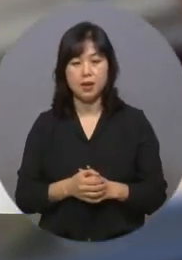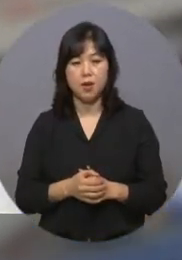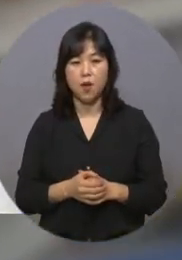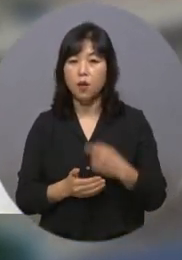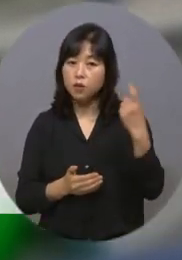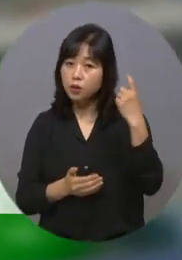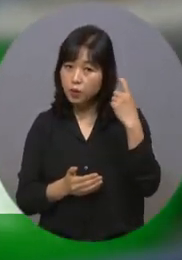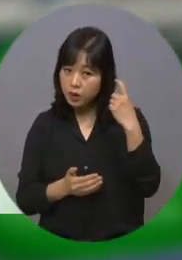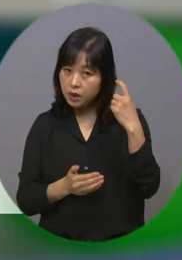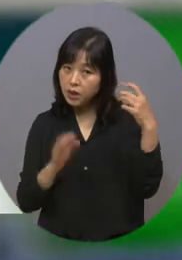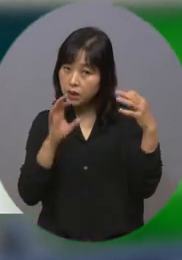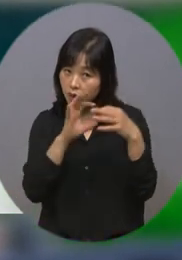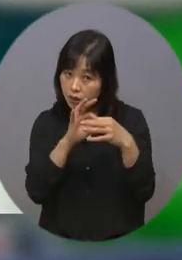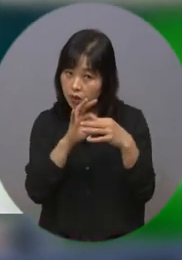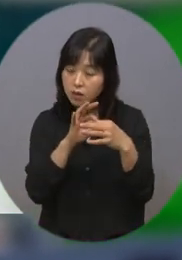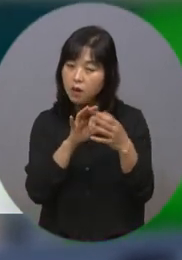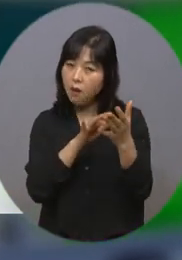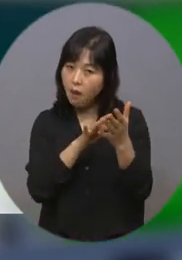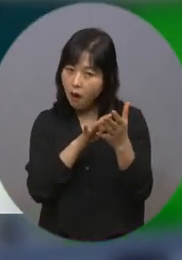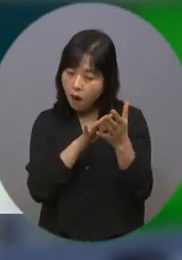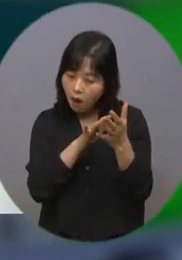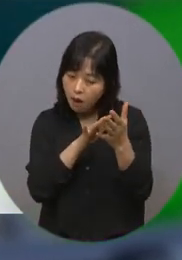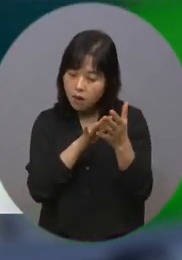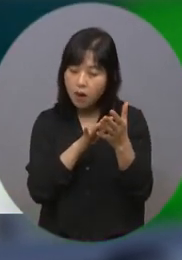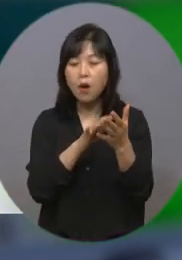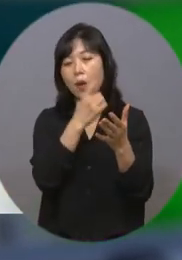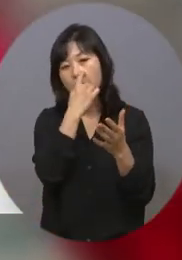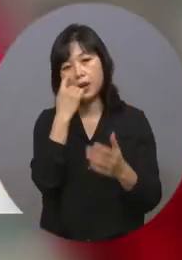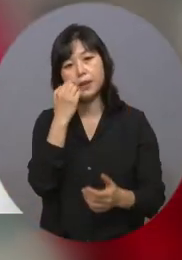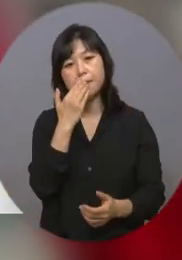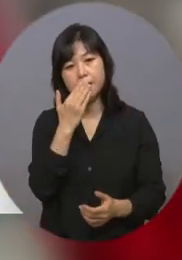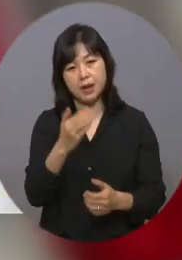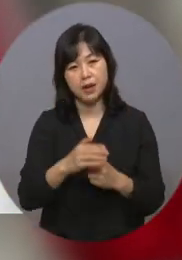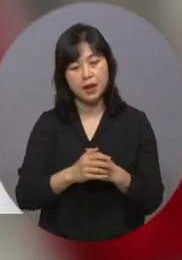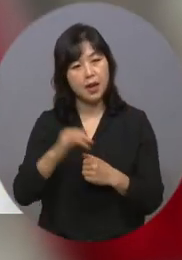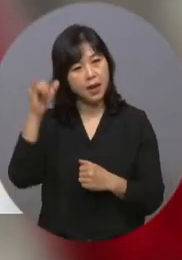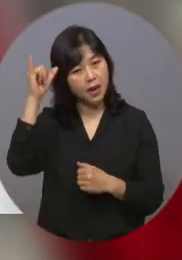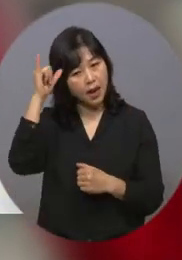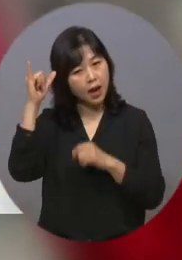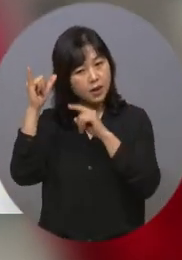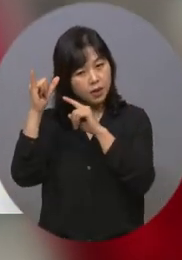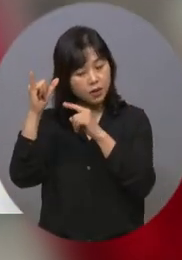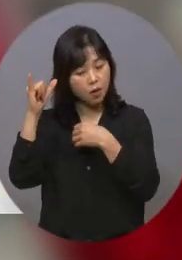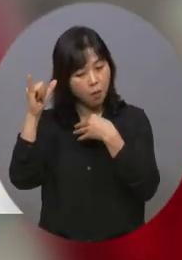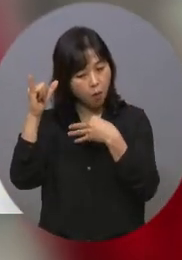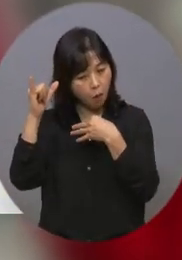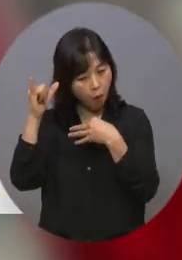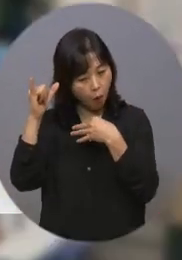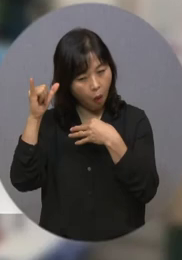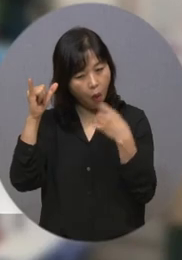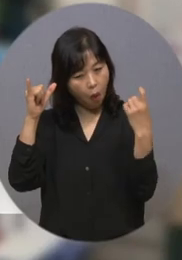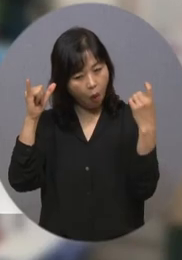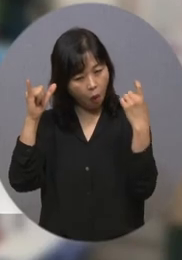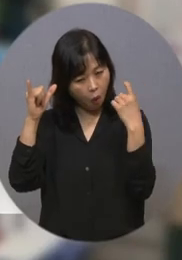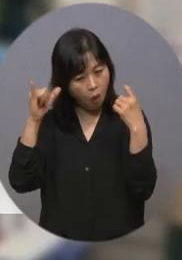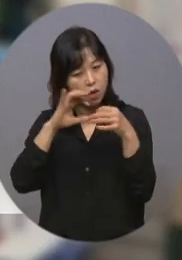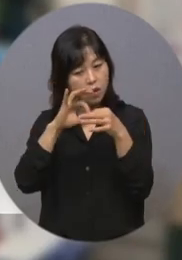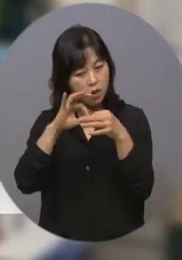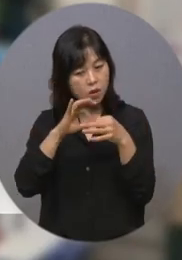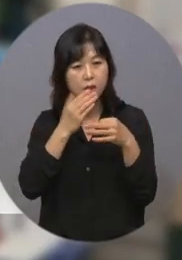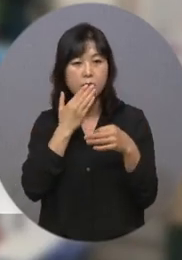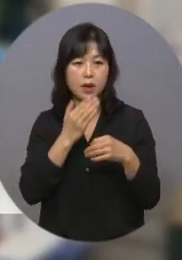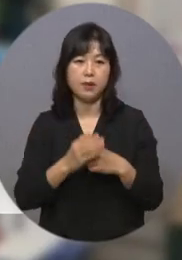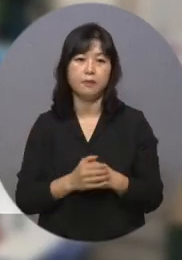의약품 정보를 검색할 수 있도록 하고 인공지능 기술을 활용해 목소리 인식률을 높였습니다. 아울러